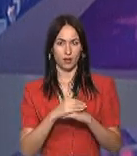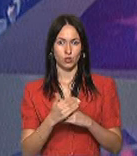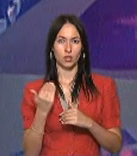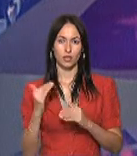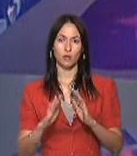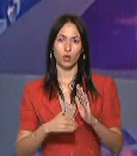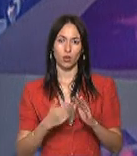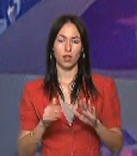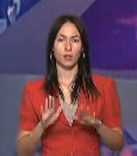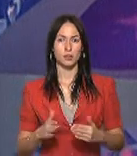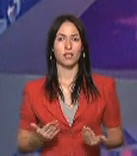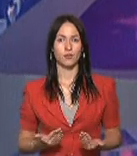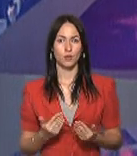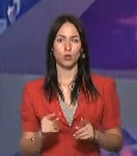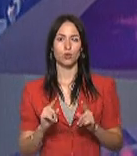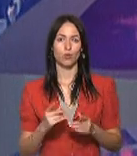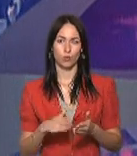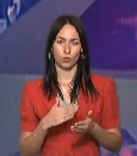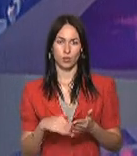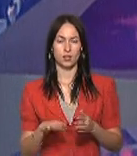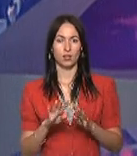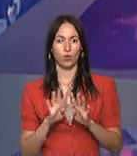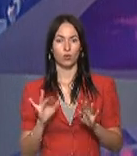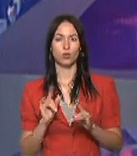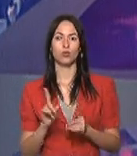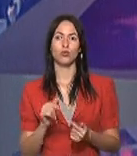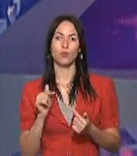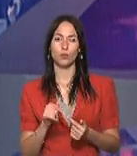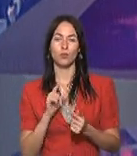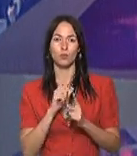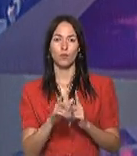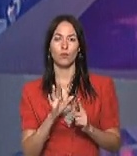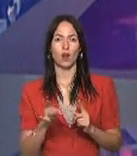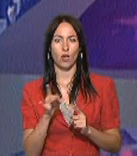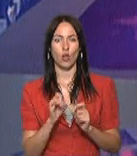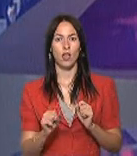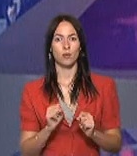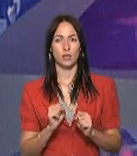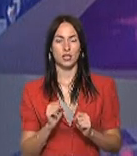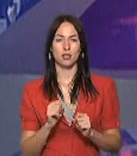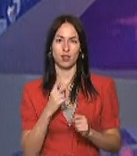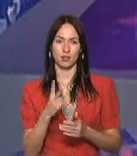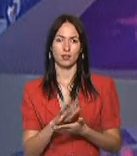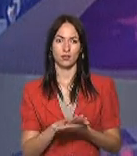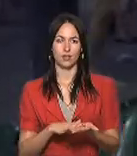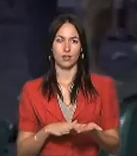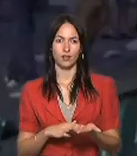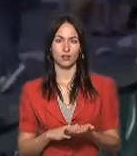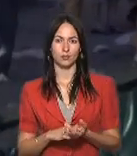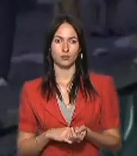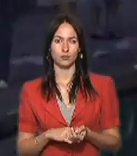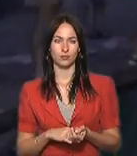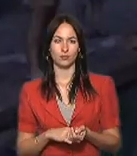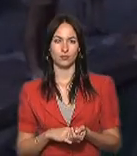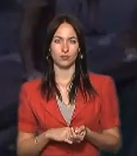Їх покликали місцеві мешканці. Чому знесли огорожу та що відповідають у районі адміністрації, дізнавалась Альона Рязанцева.